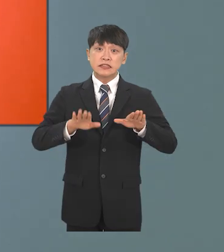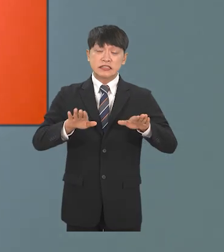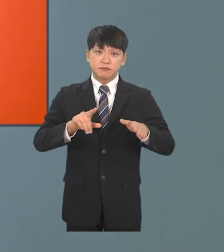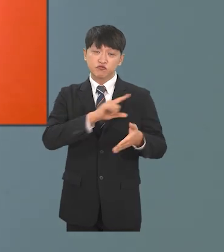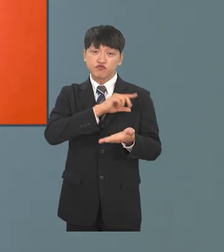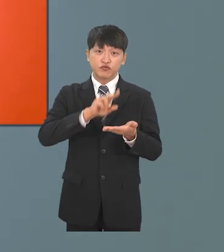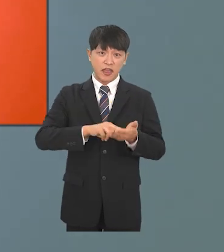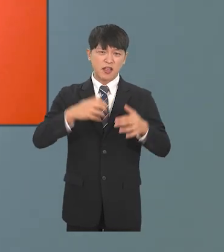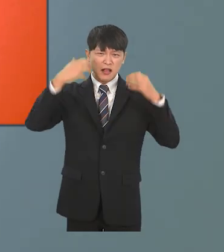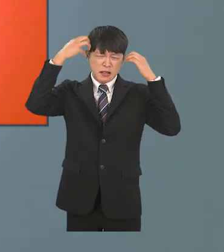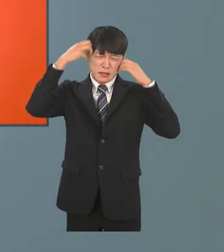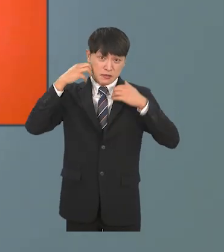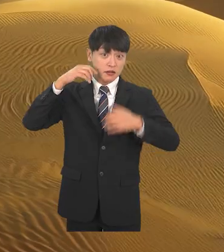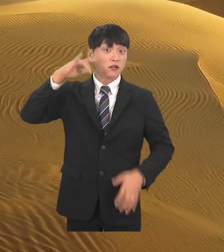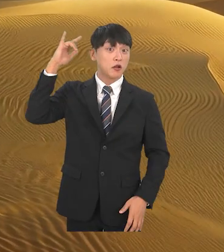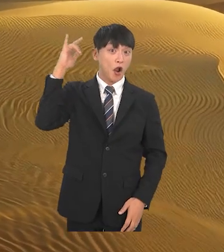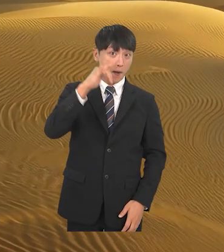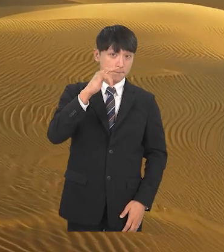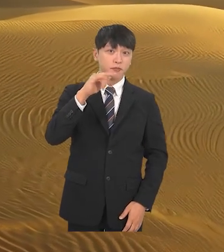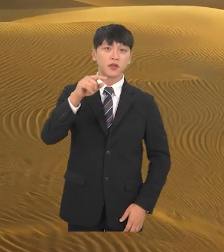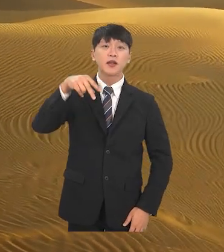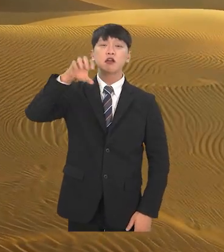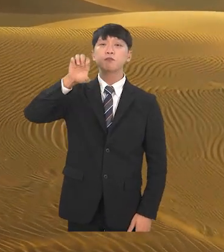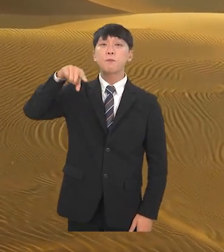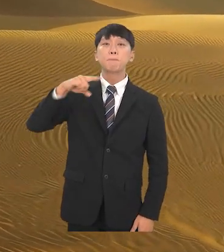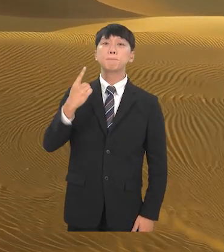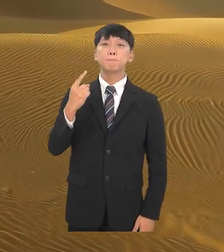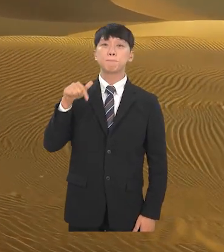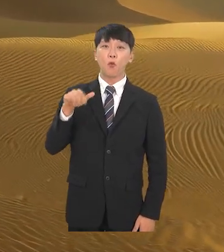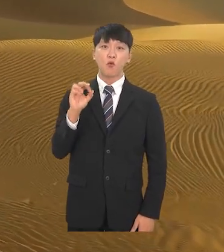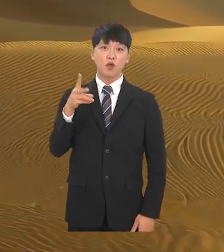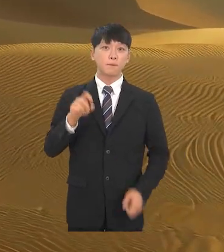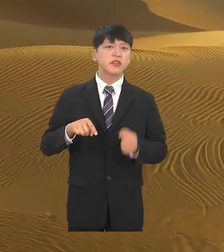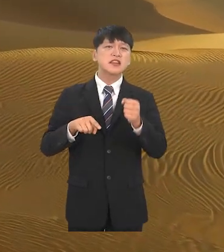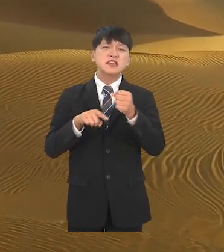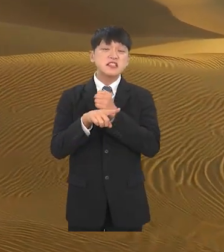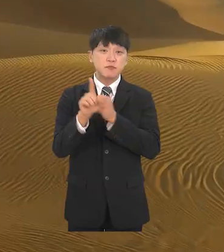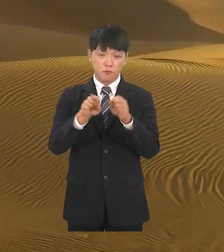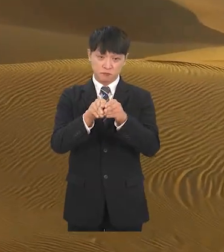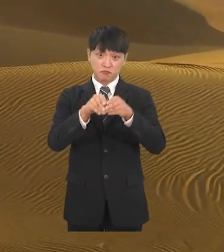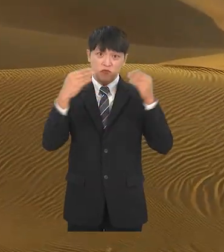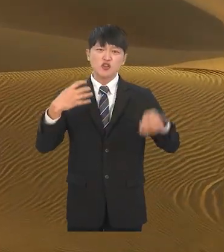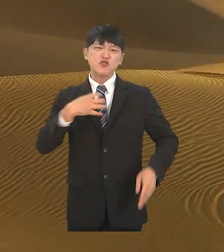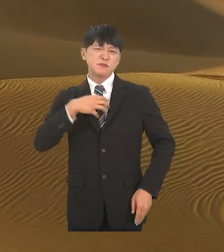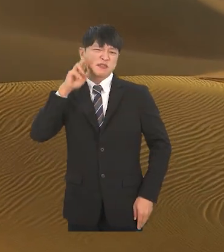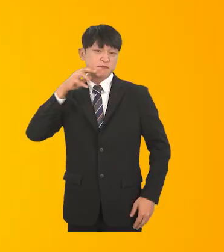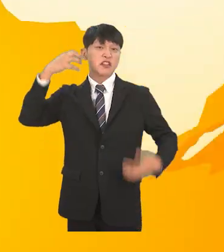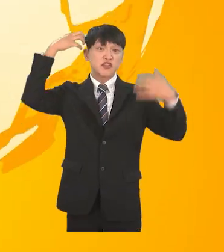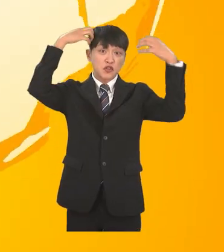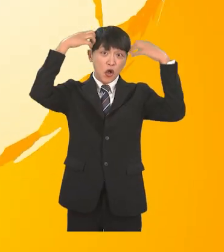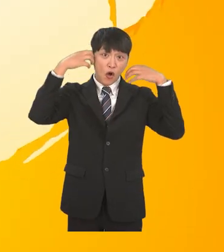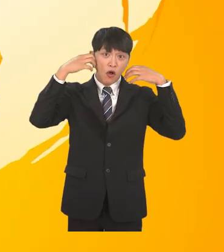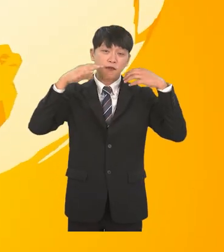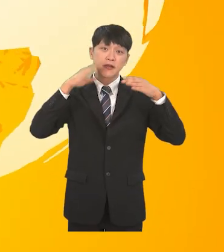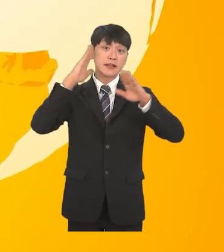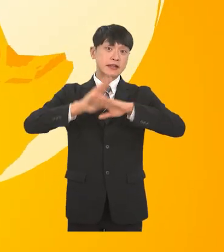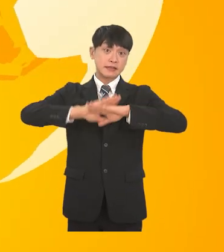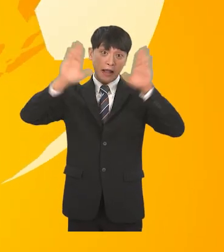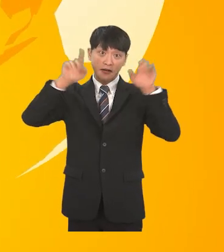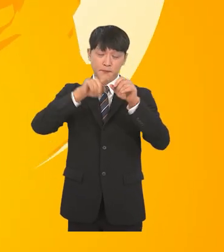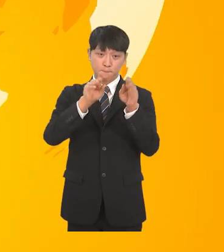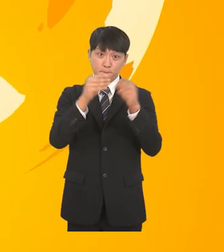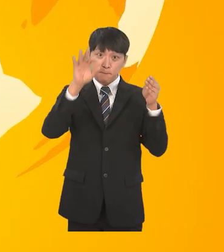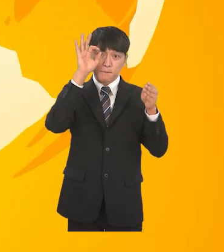이번엔 폭염에 대해 알아볼 텐데요. 폭염이란 사전적으로 매우 심한 더위나 혹서를 뜻하는데요. 기상학적으로는